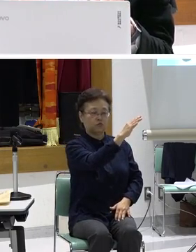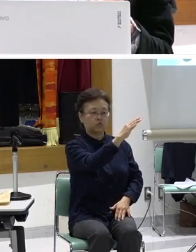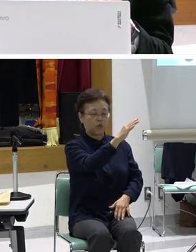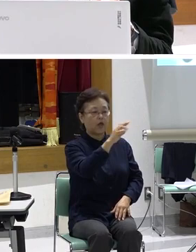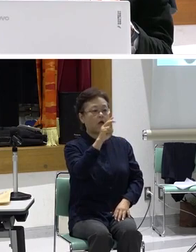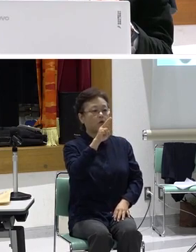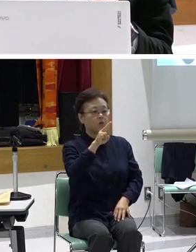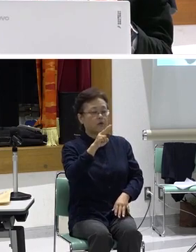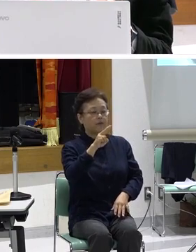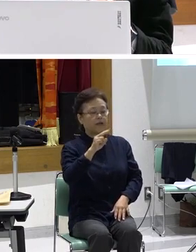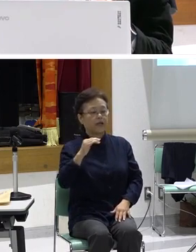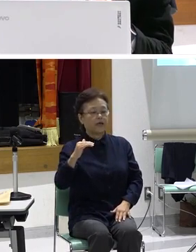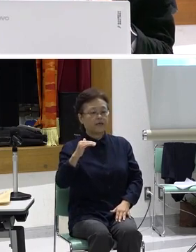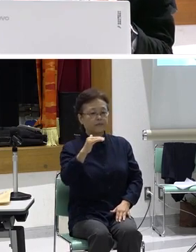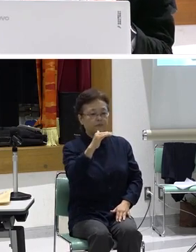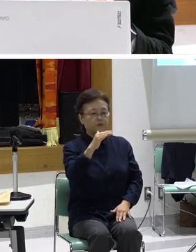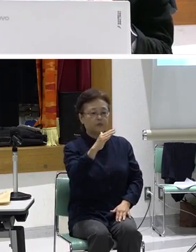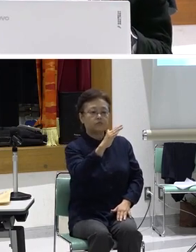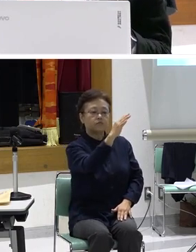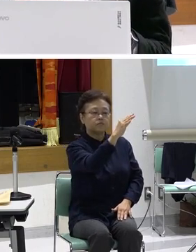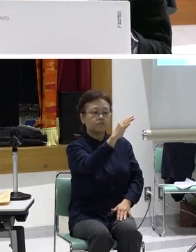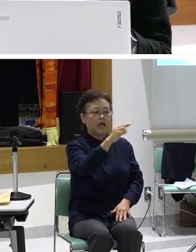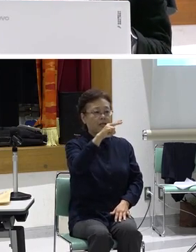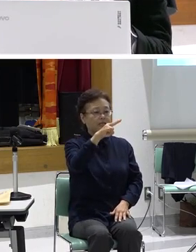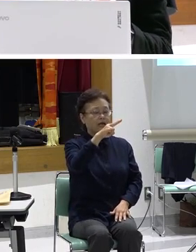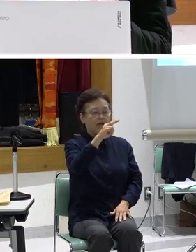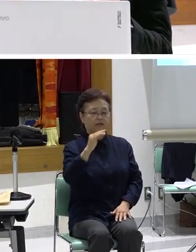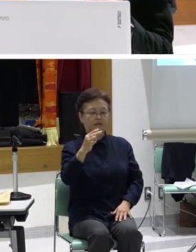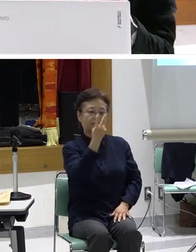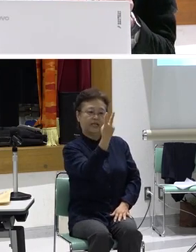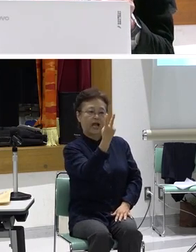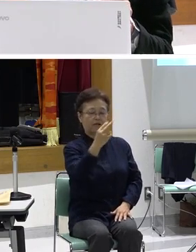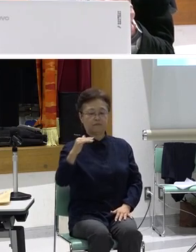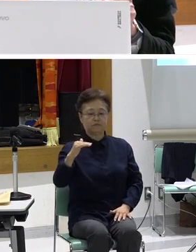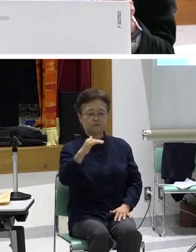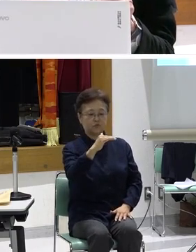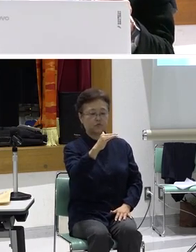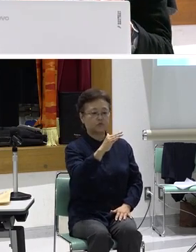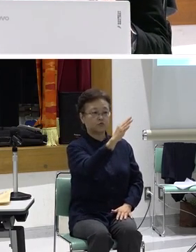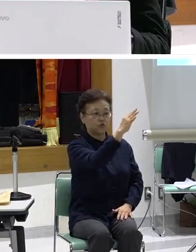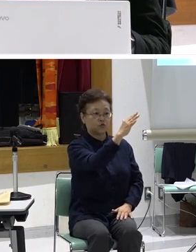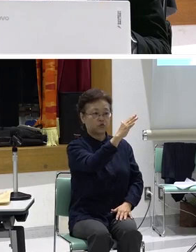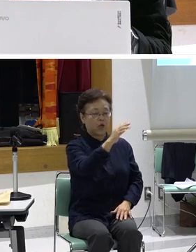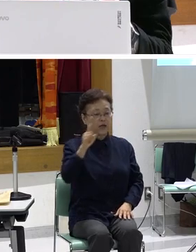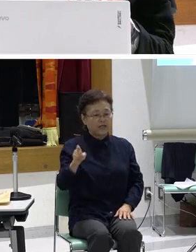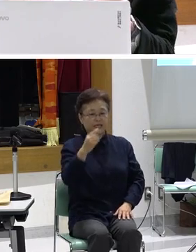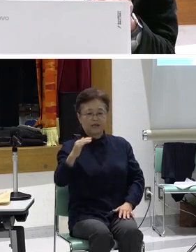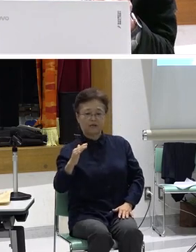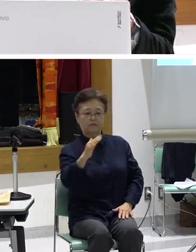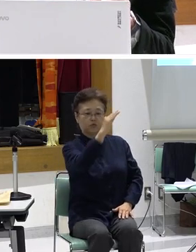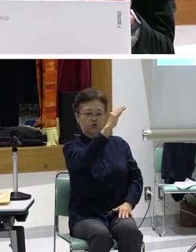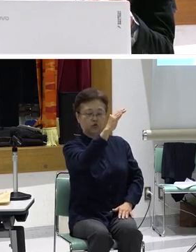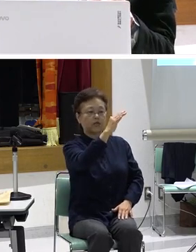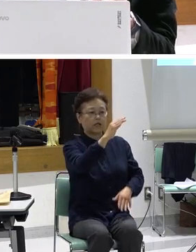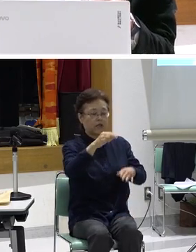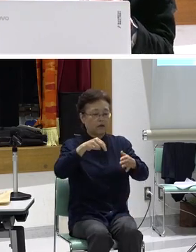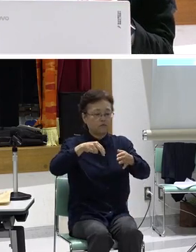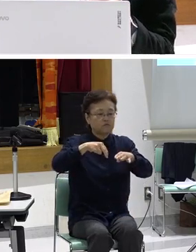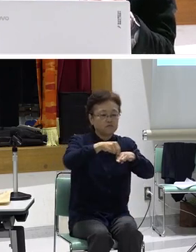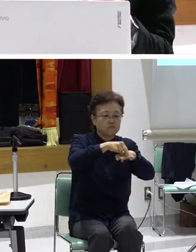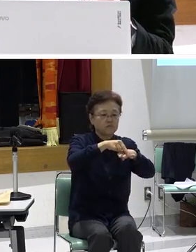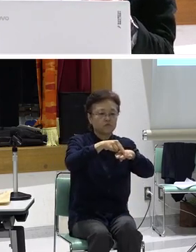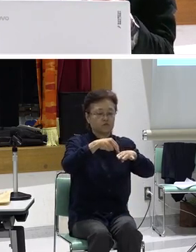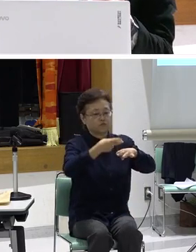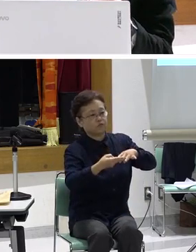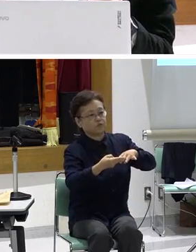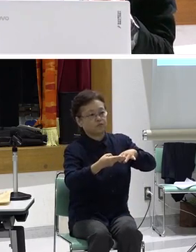段階でないと、やっぱりそれこそいきなりドンとこう急勾配になりますから、突っかかってしまうということが分かって、